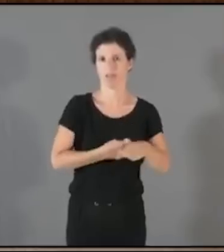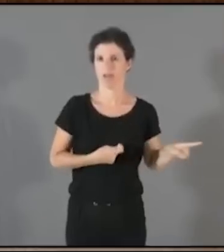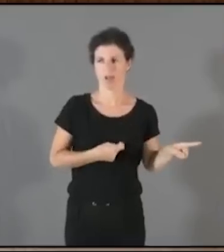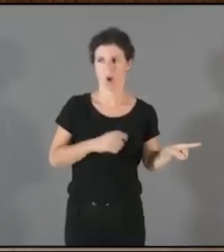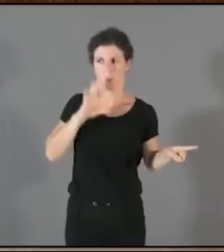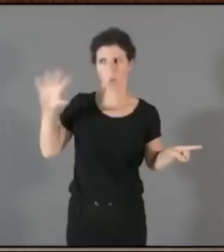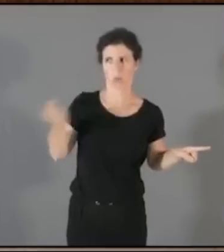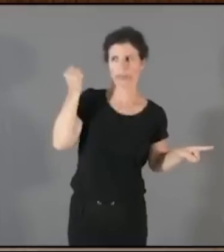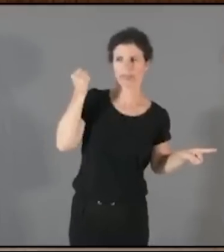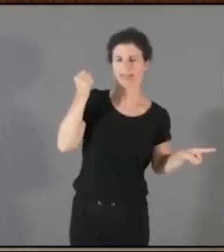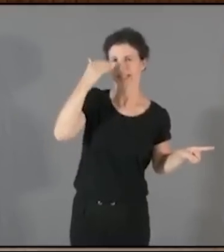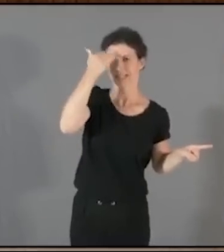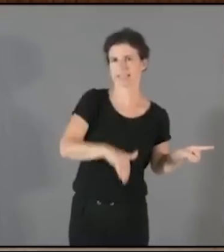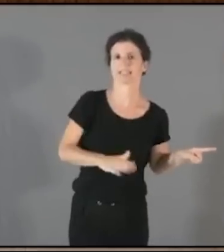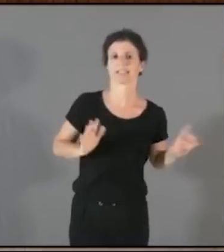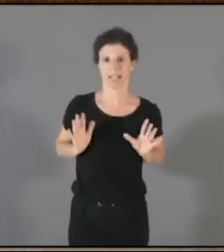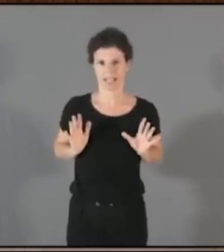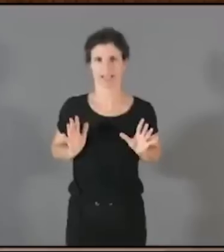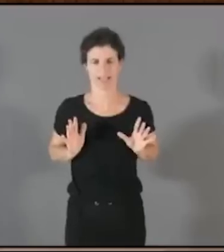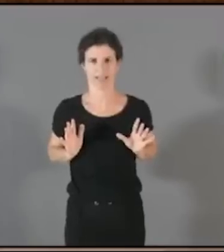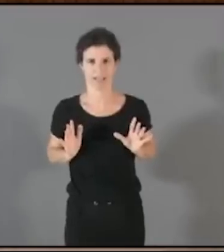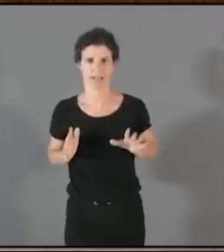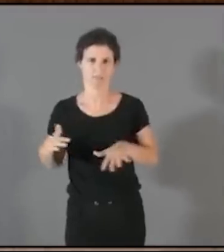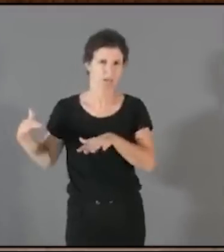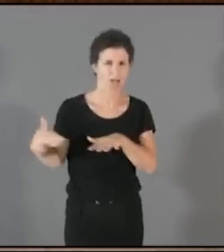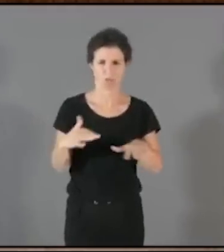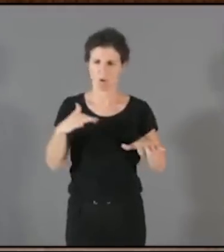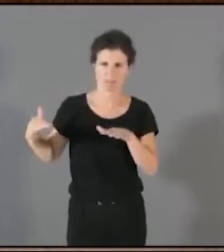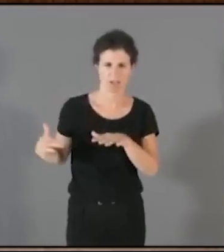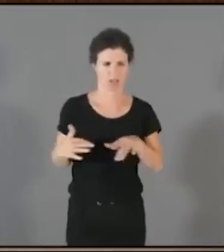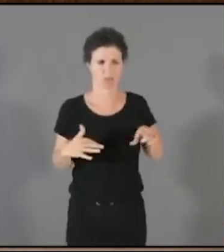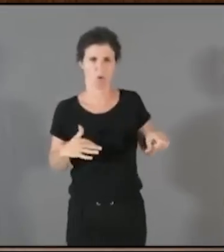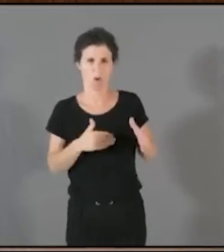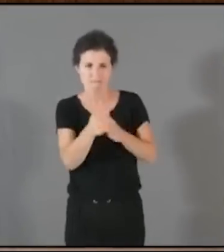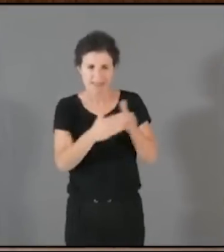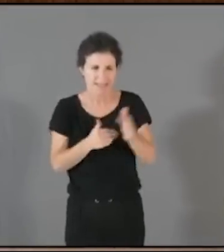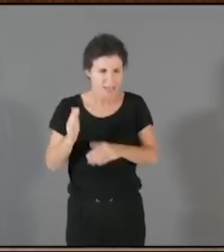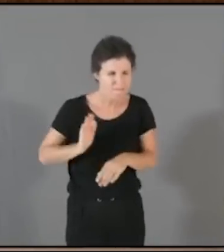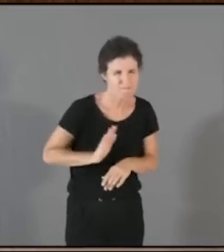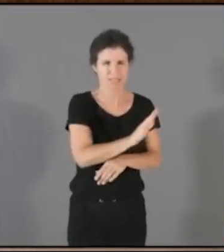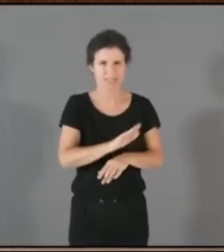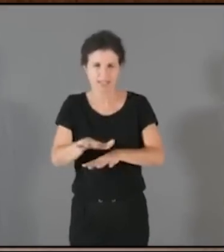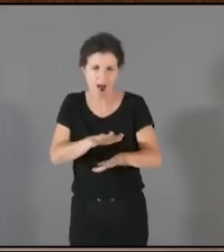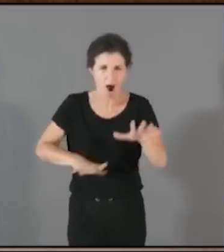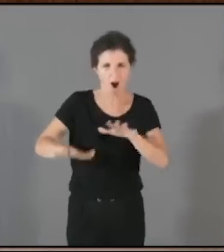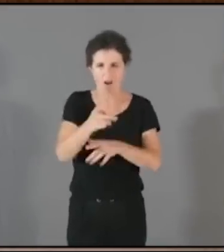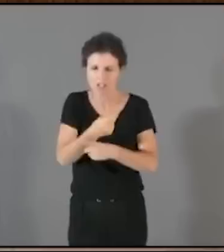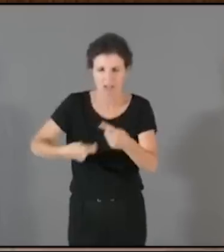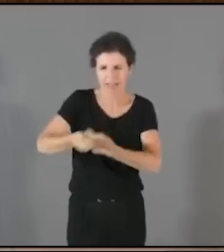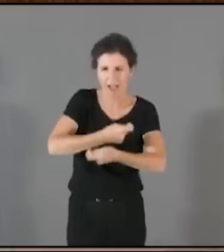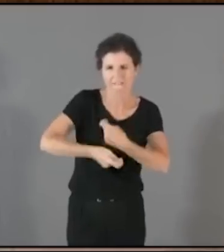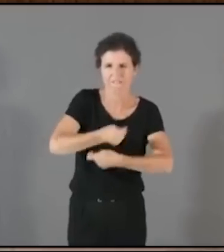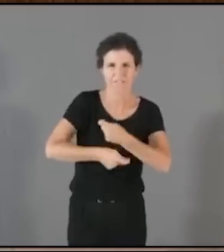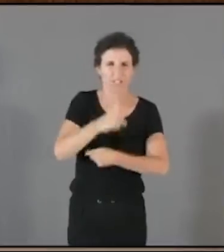particulier, artisans zélés de la déferlante migratoire, vont avoir les moyens de participer au trafic d'êtres humains.